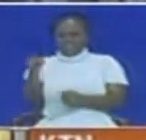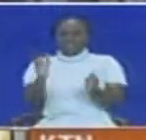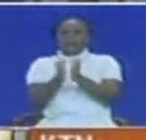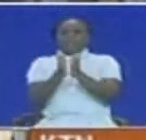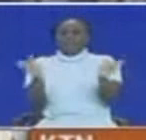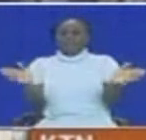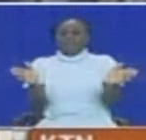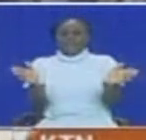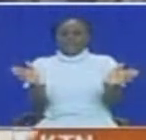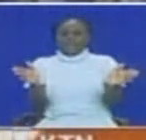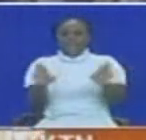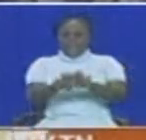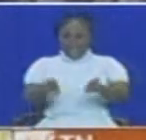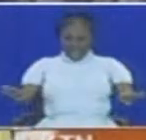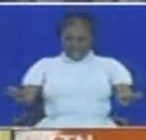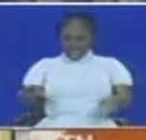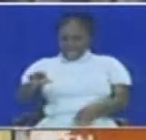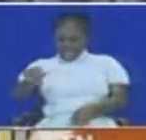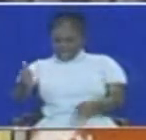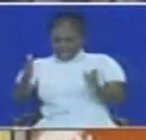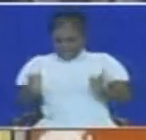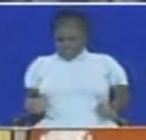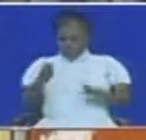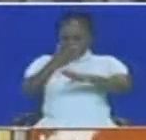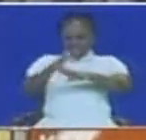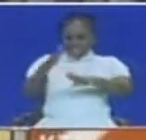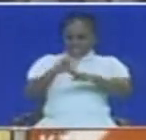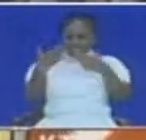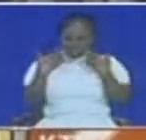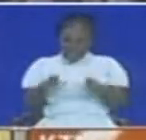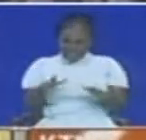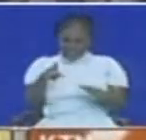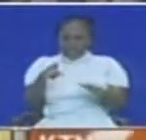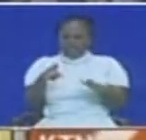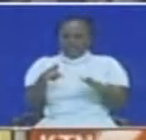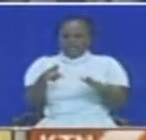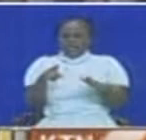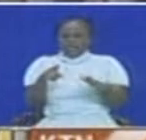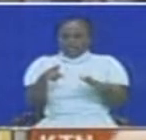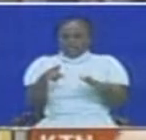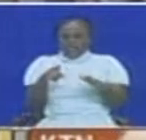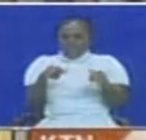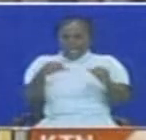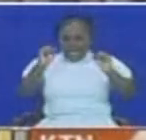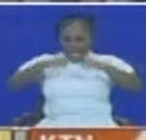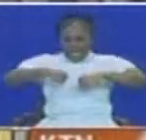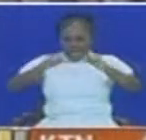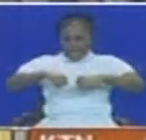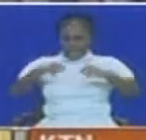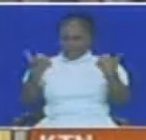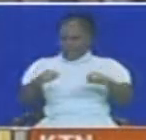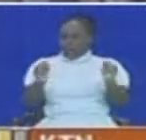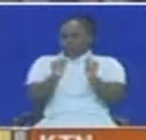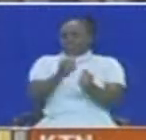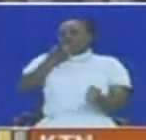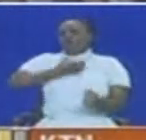utility. Sasa kuna mtu alikuwa amekodeshewa na walipoenda kulima wakasosana na wenyewe, walikuwa naonekana hawakukubaliana vile walikuwa